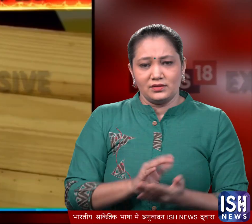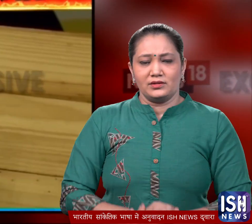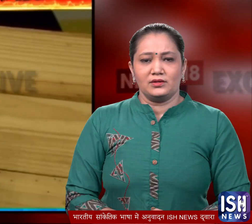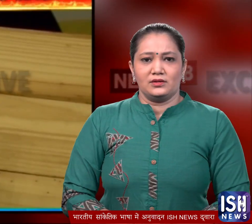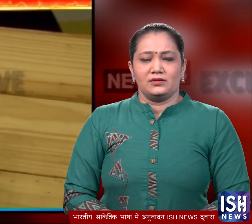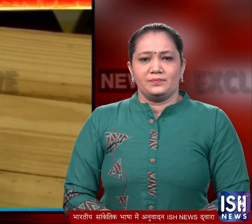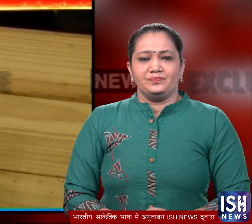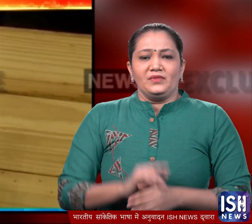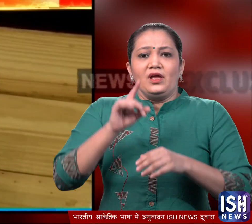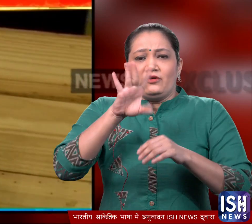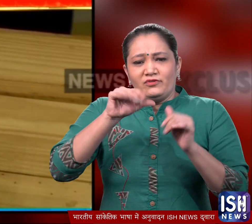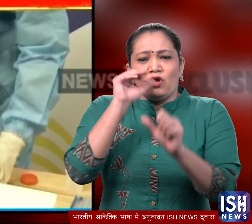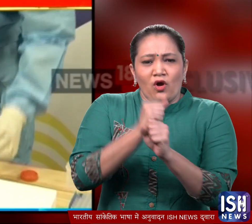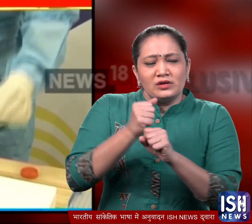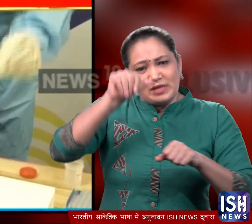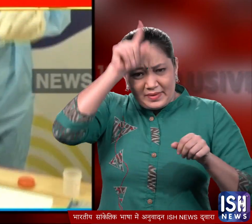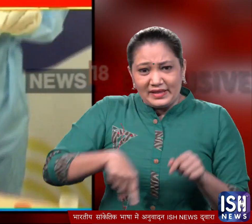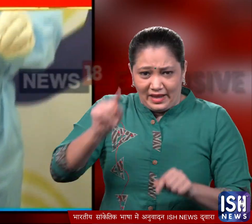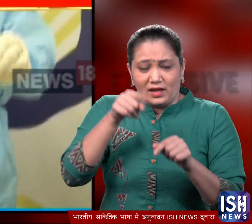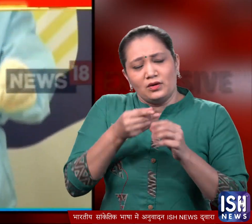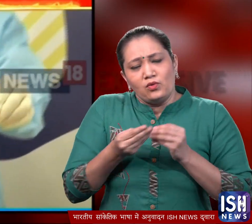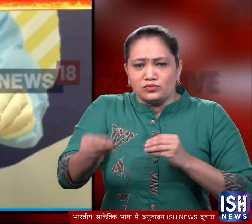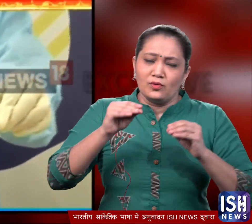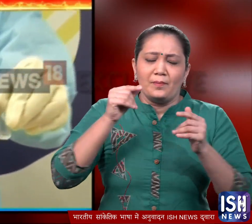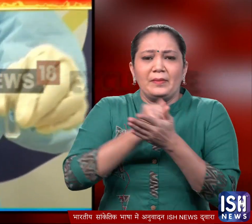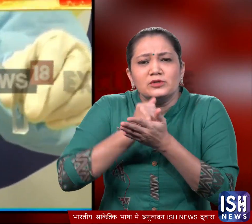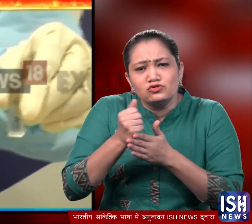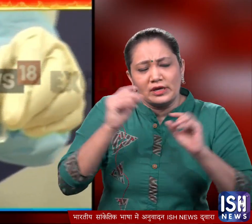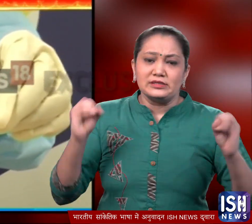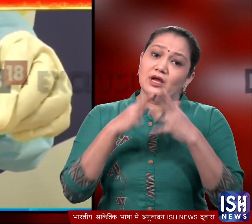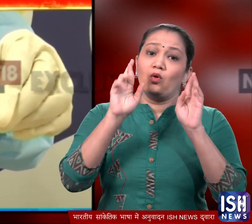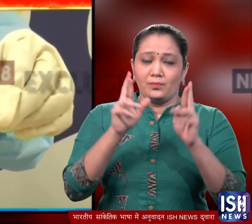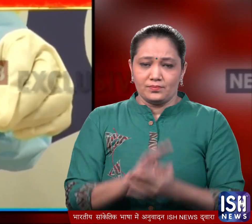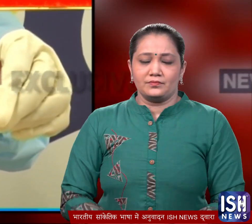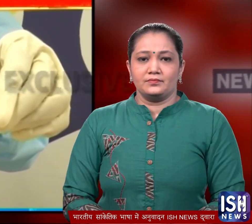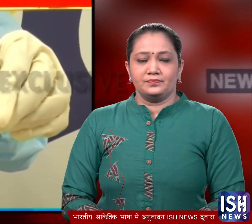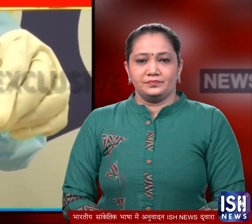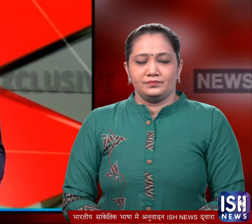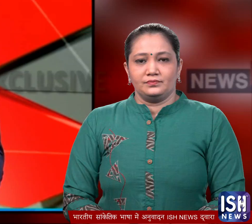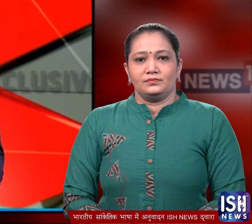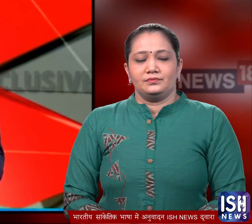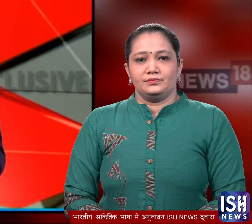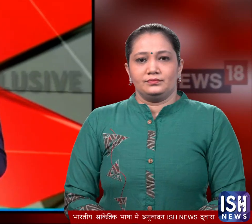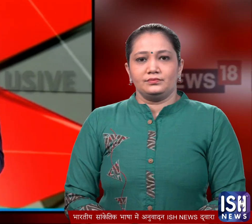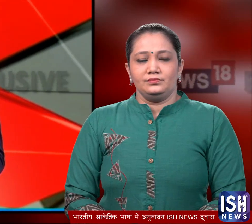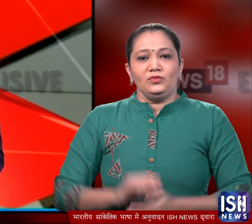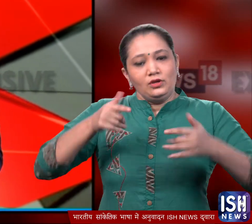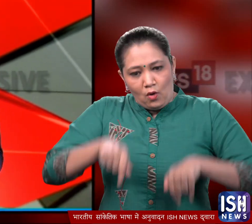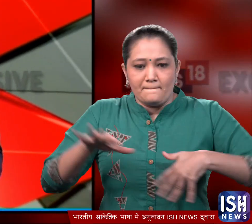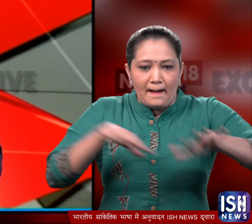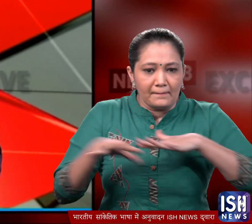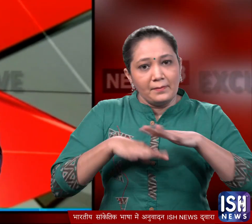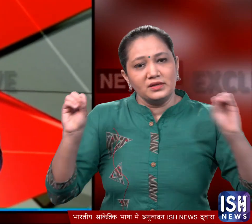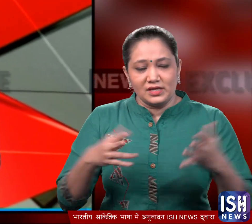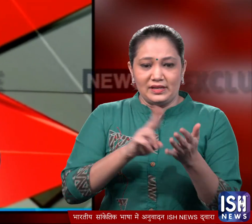सके। दावा किया जा रहा है कि 15 अगस्त से भारत में इस तकनीक से पायलट प्रोजेक्ट के तौर पर टेस्ट शुरू किए जाएंगे, जिसके लिए